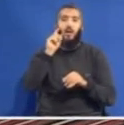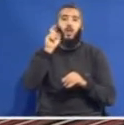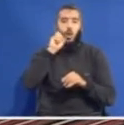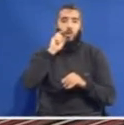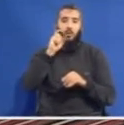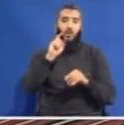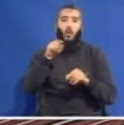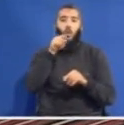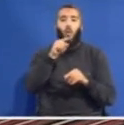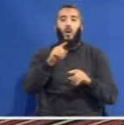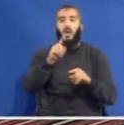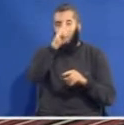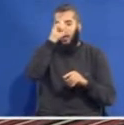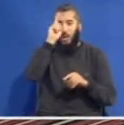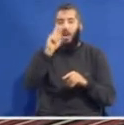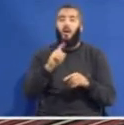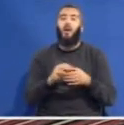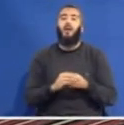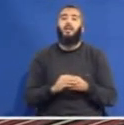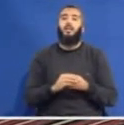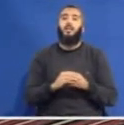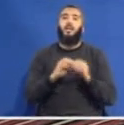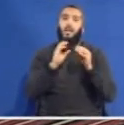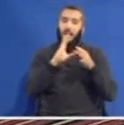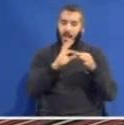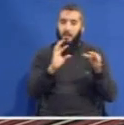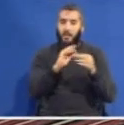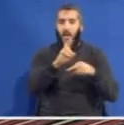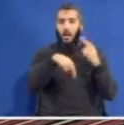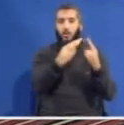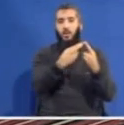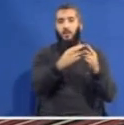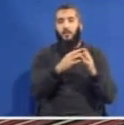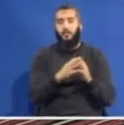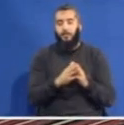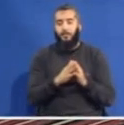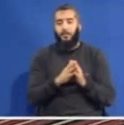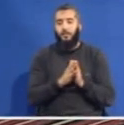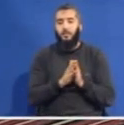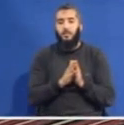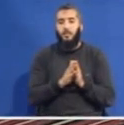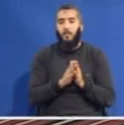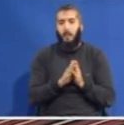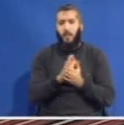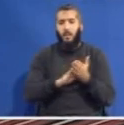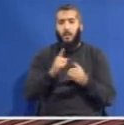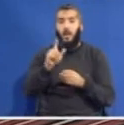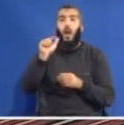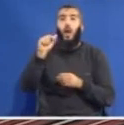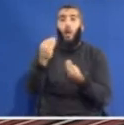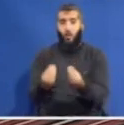يرجع الامور الى مجاريها ان شاء الله. عندكم اولاد؟ سؤال ثالث لو سمحت. عندكم مرحبا عندكم